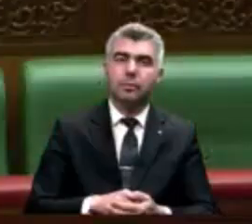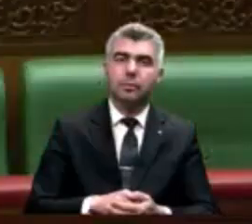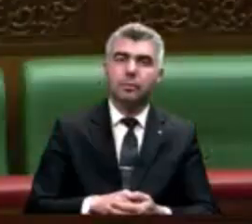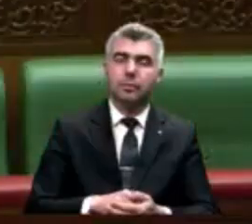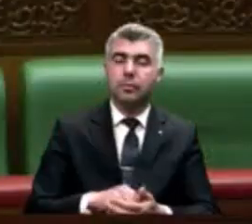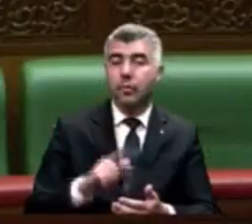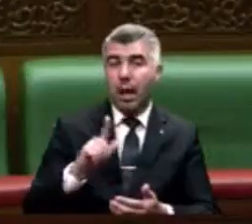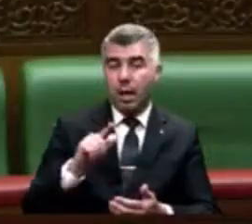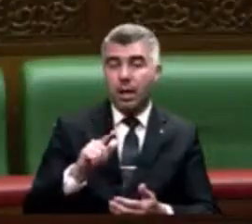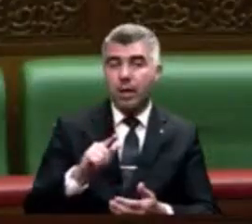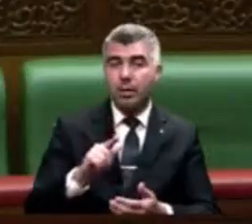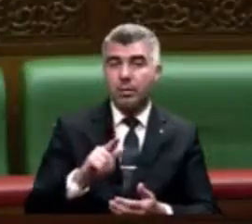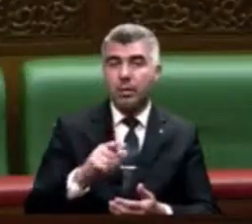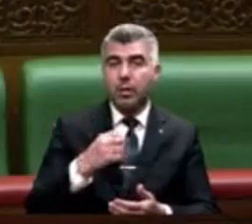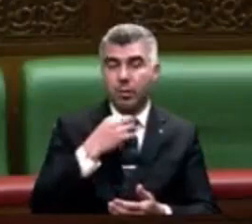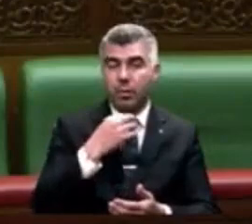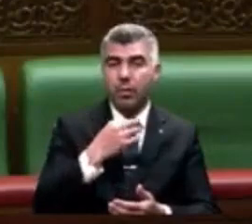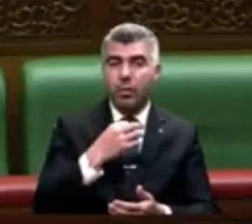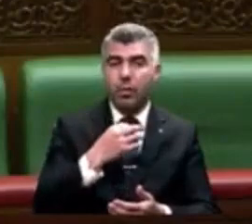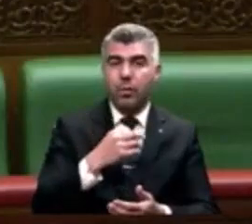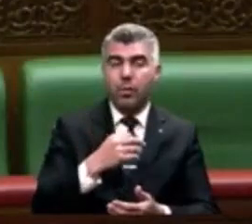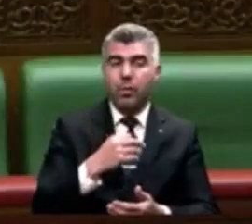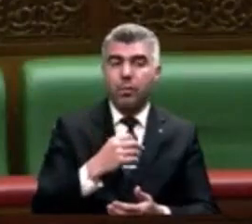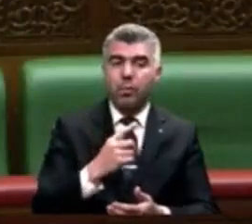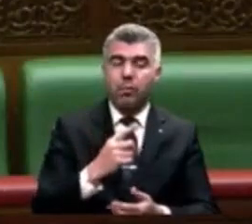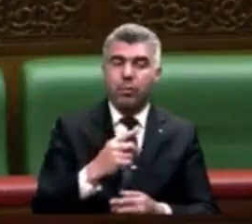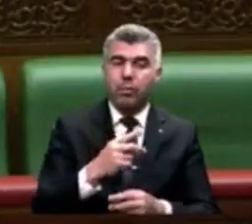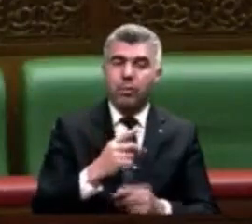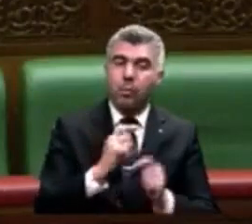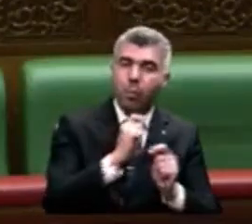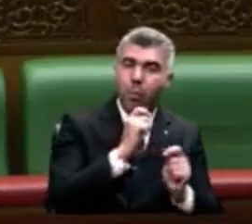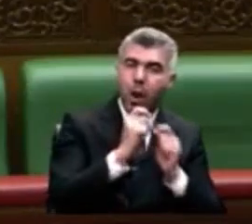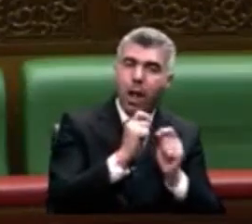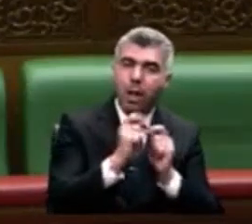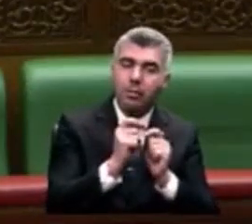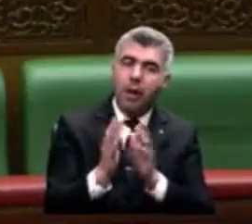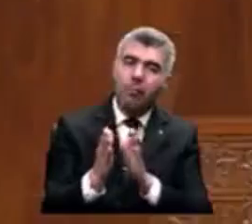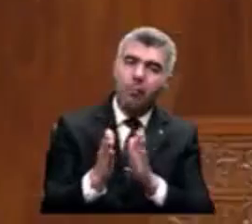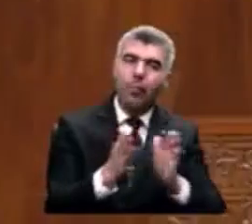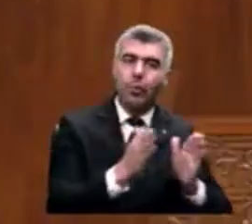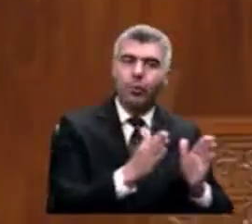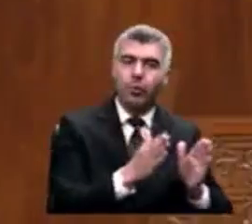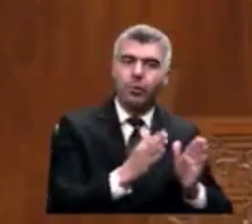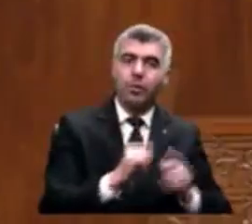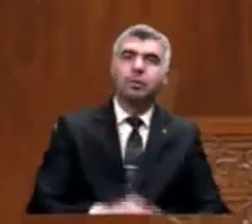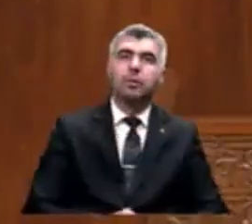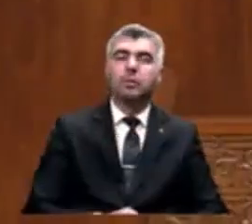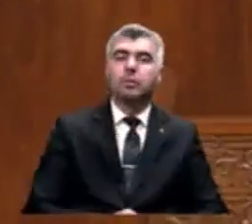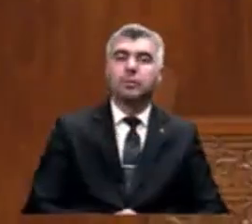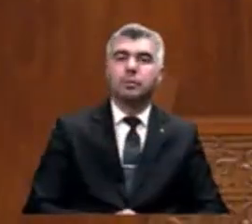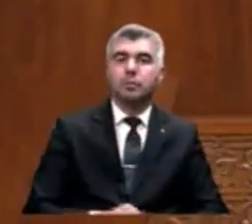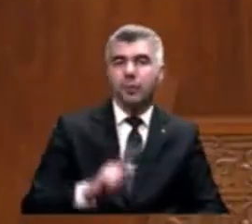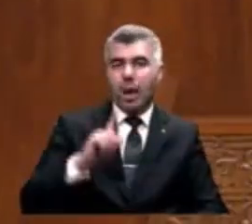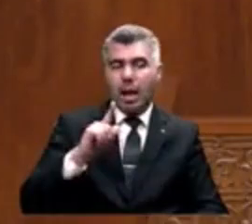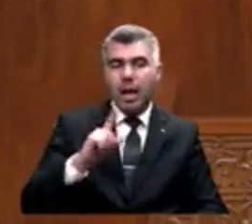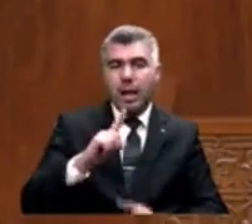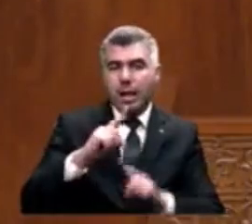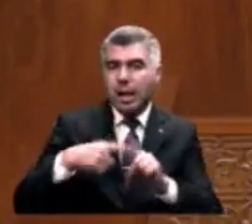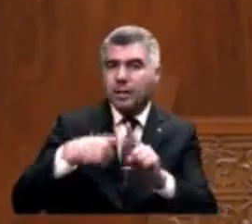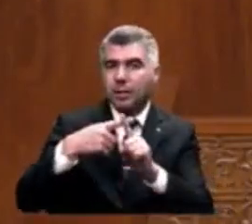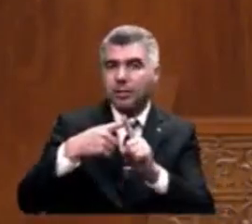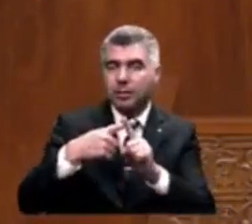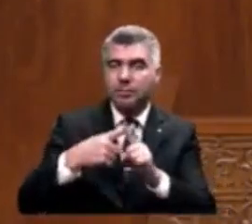وهذا في الحقيقة عنده إطار آخر ديال النقاش ديالو. وهناك أيضا يمكن لي